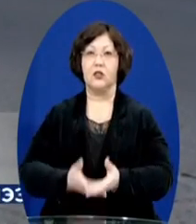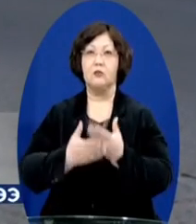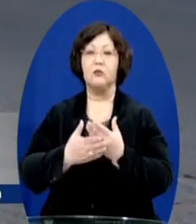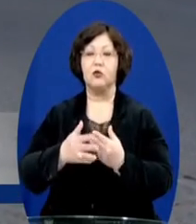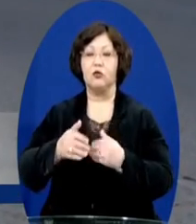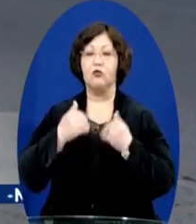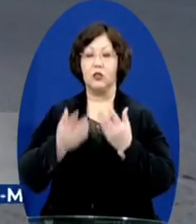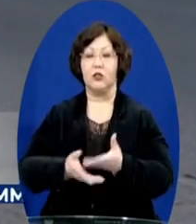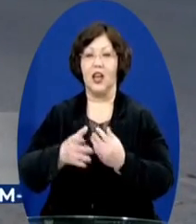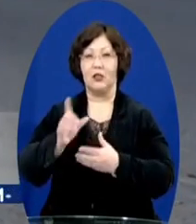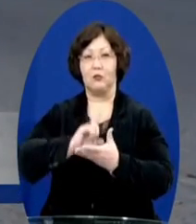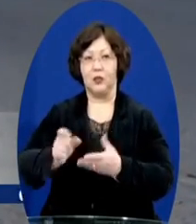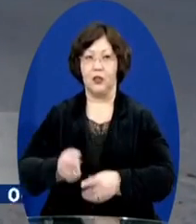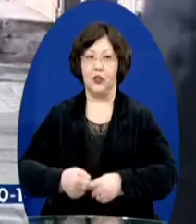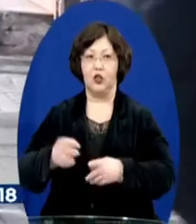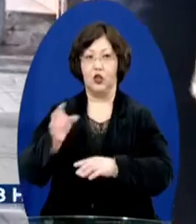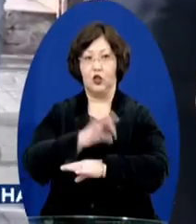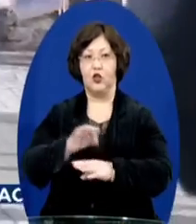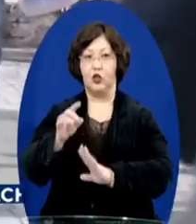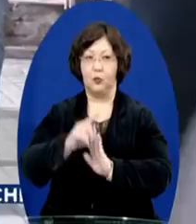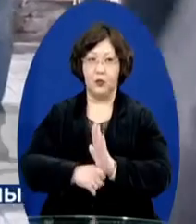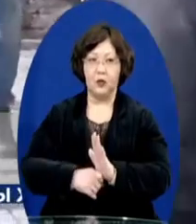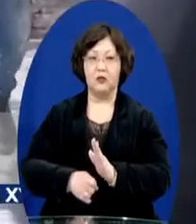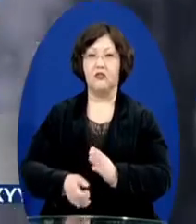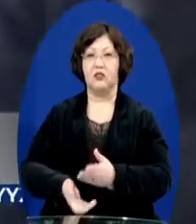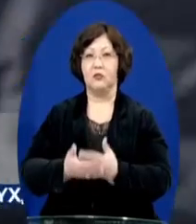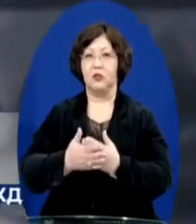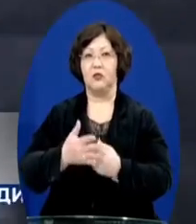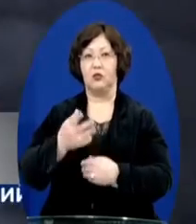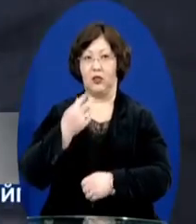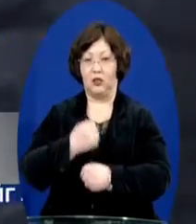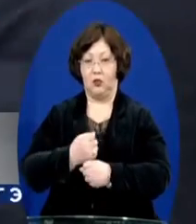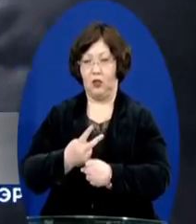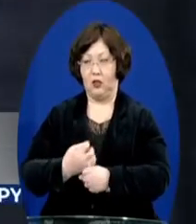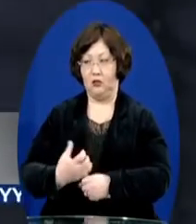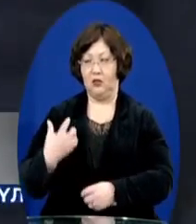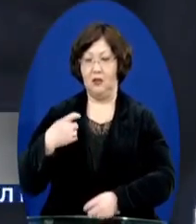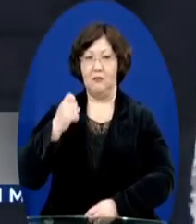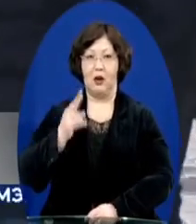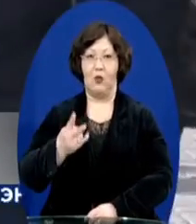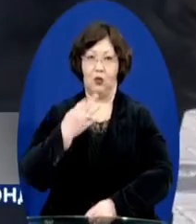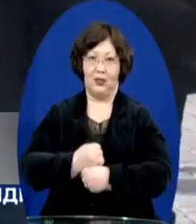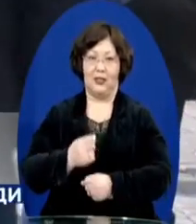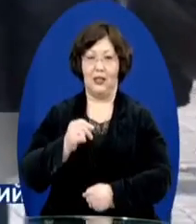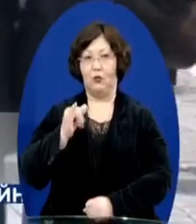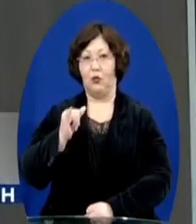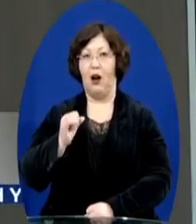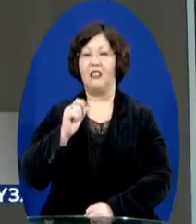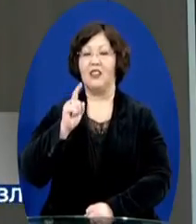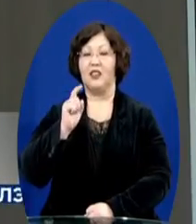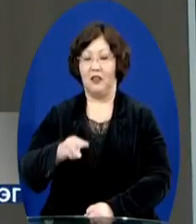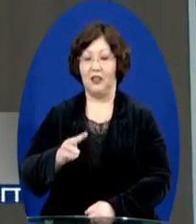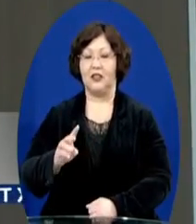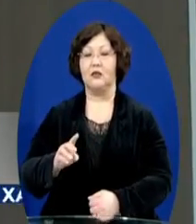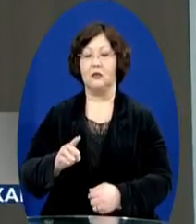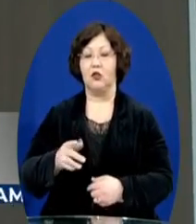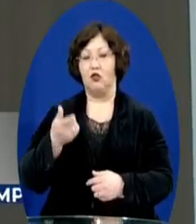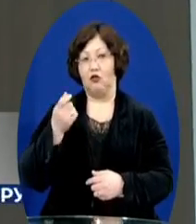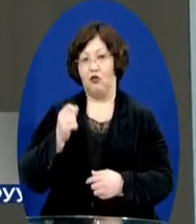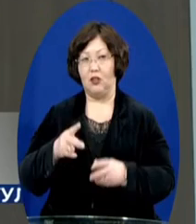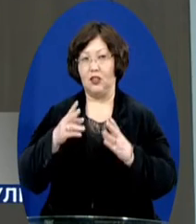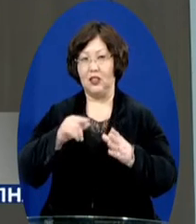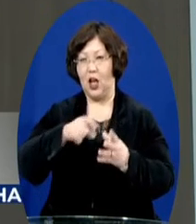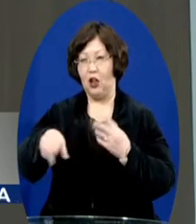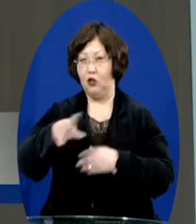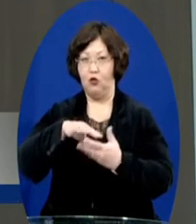экспорт нэмэгдүүлэх, төсөл хөтөлбөрийг санхүүжүүлэх үүрэгтэй банкны үйл ажиллагаа цаашид чанаргүй активаа хэрхээс шалтгаална. Зээлийн иргэн төлөхгүй байгаа аж ахуй